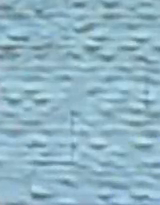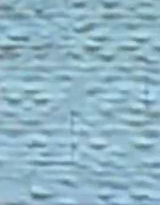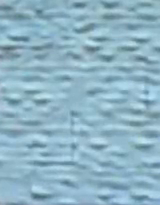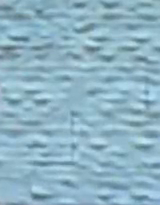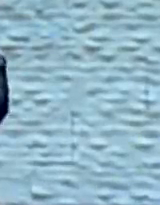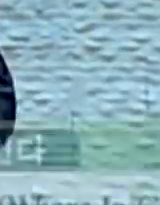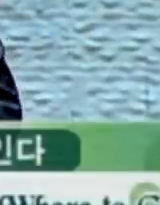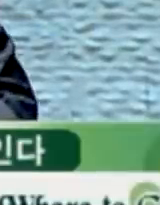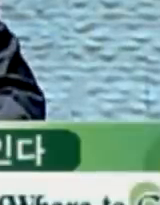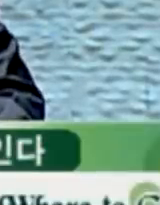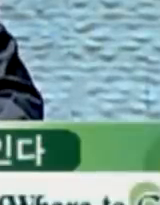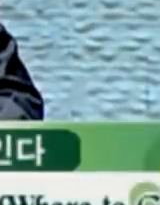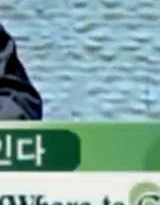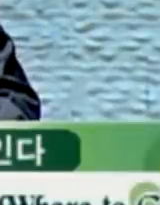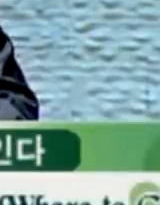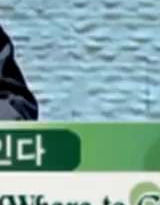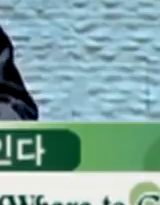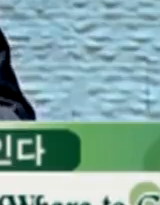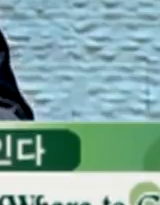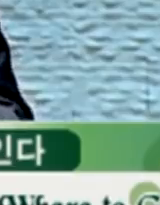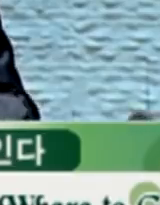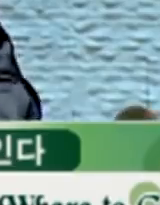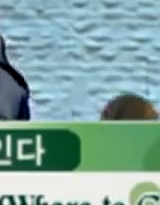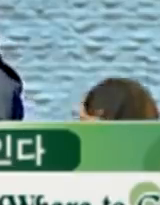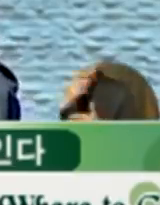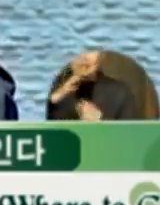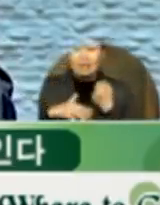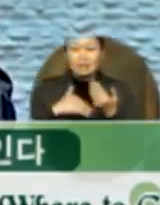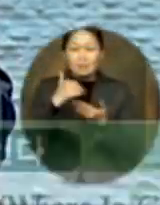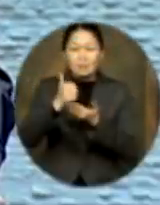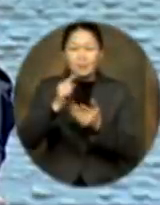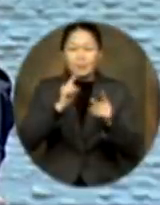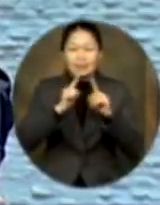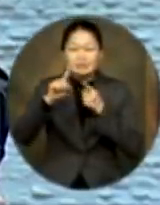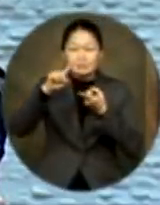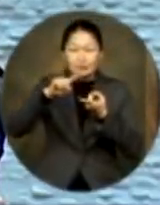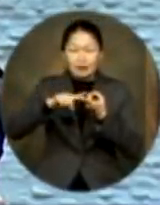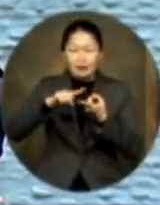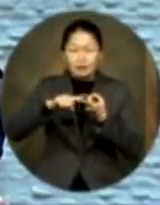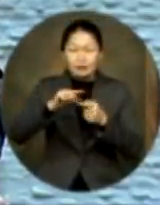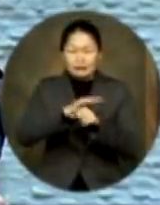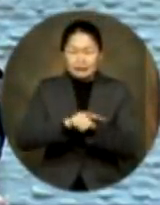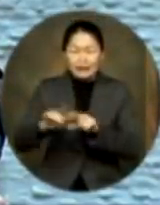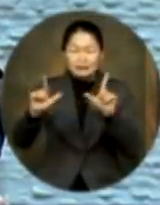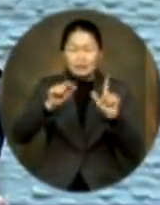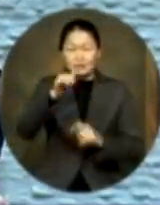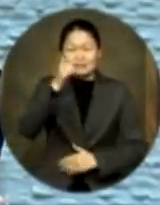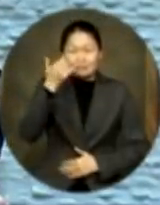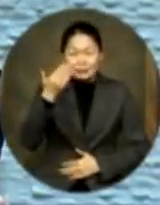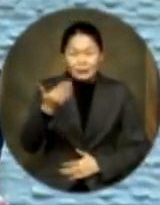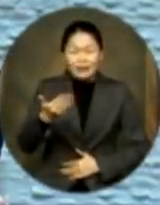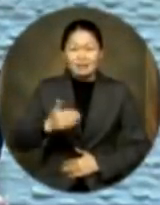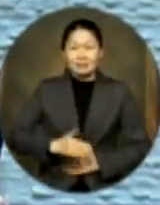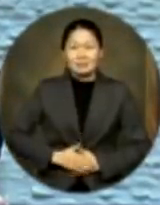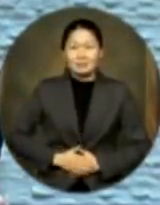여러분 새 들어 오셔서 하나님의 말씀대로 잘 살고 계십니까